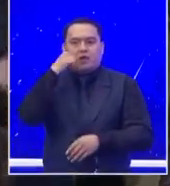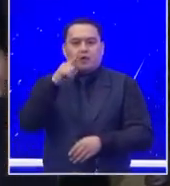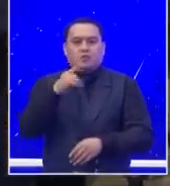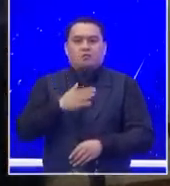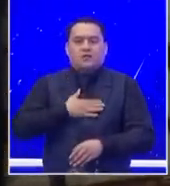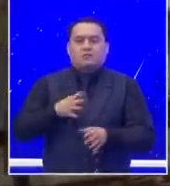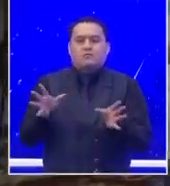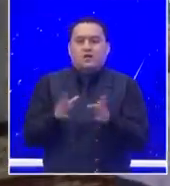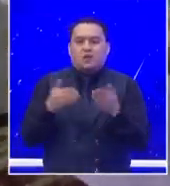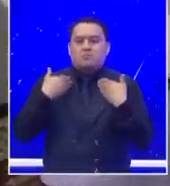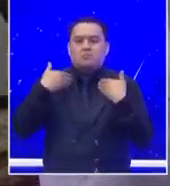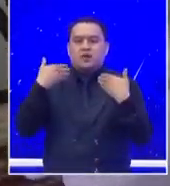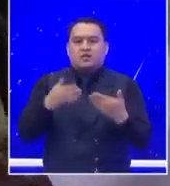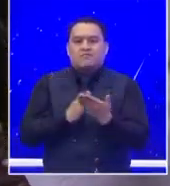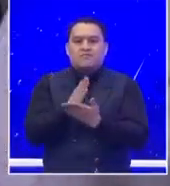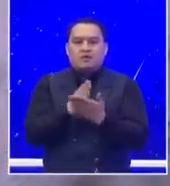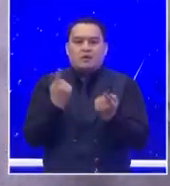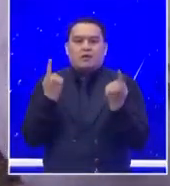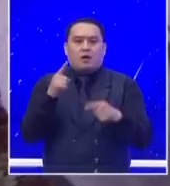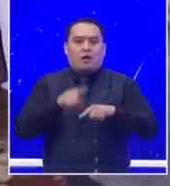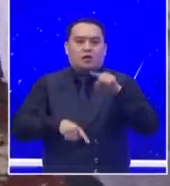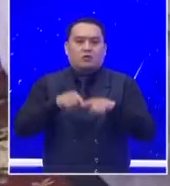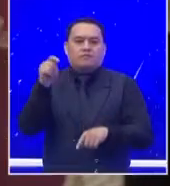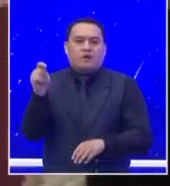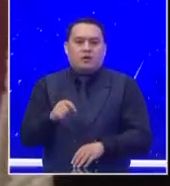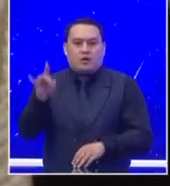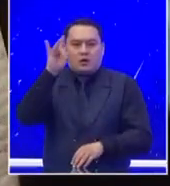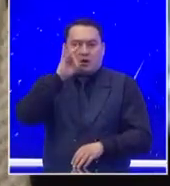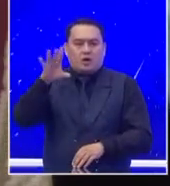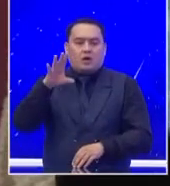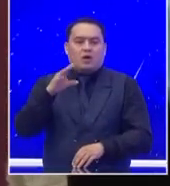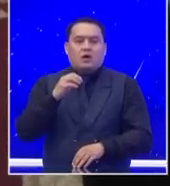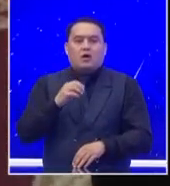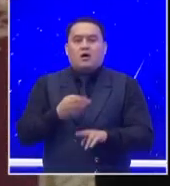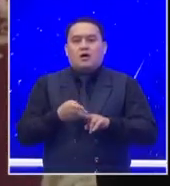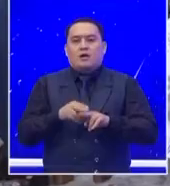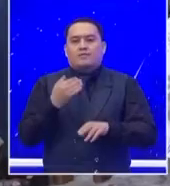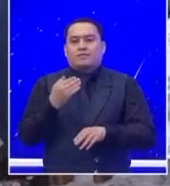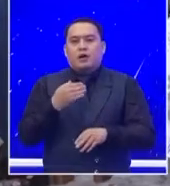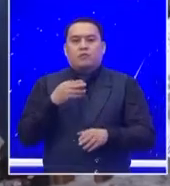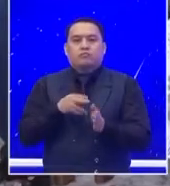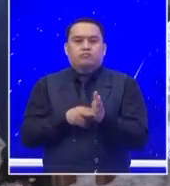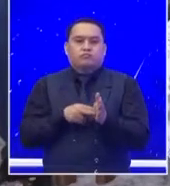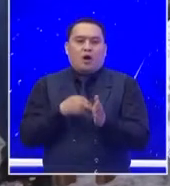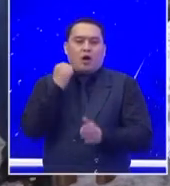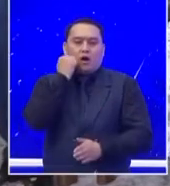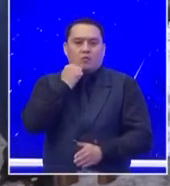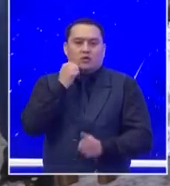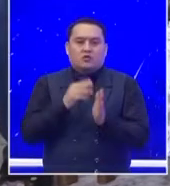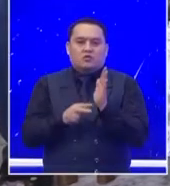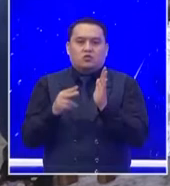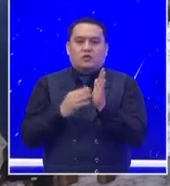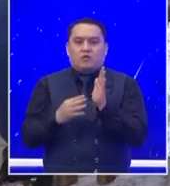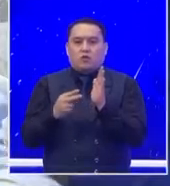без Бергемес поздравили ветерана Великой Отечественной войны, легендарную Алтынайыс Болатову. Пара в запасе, сейчас 98